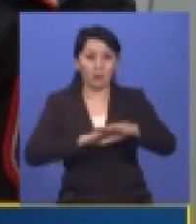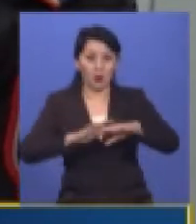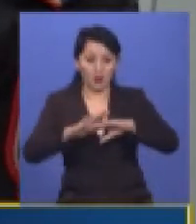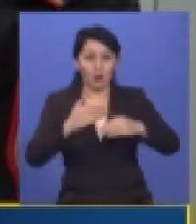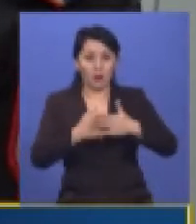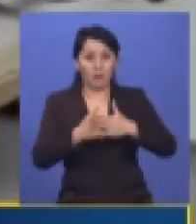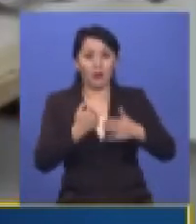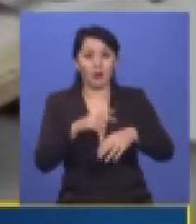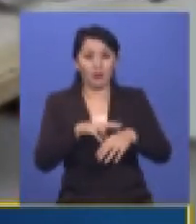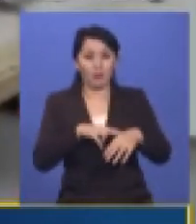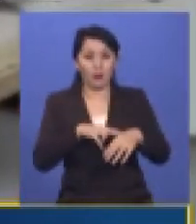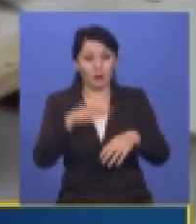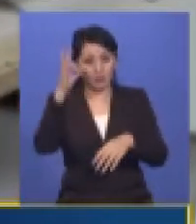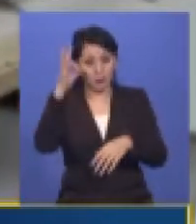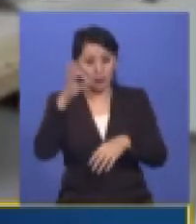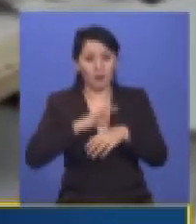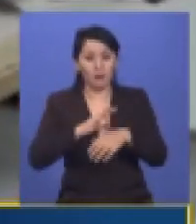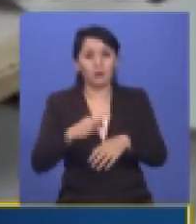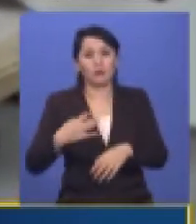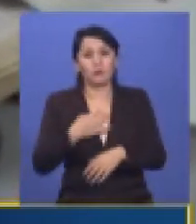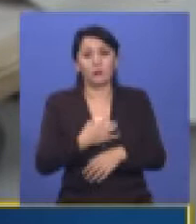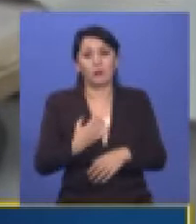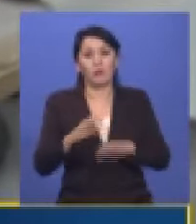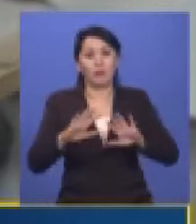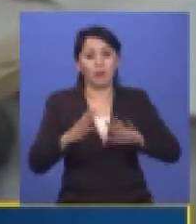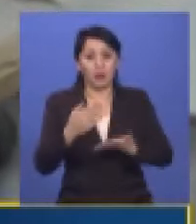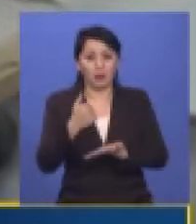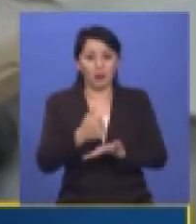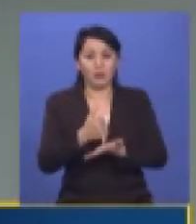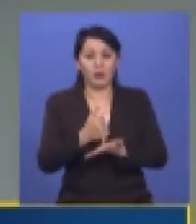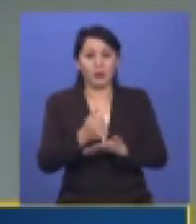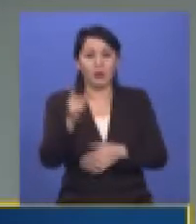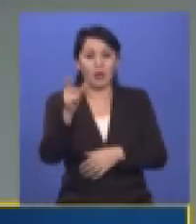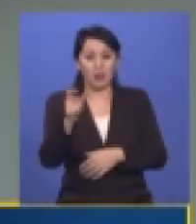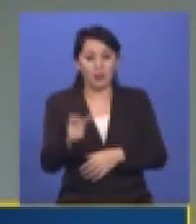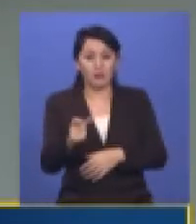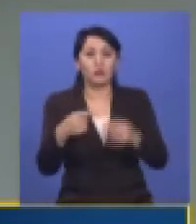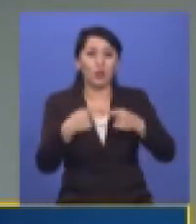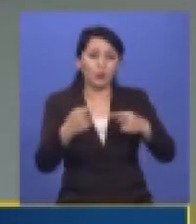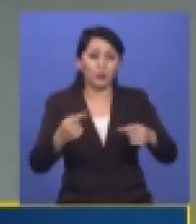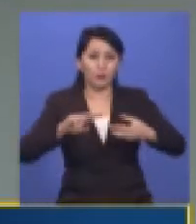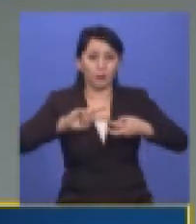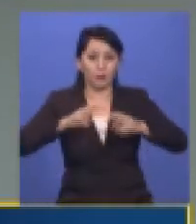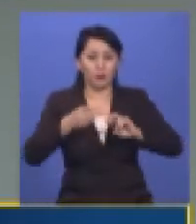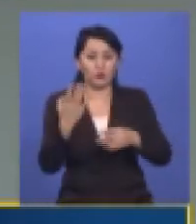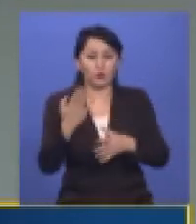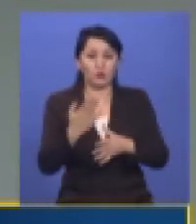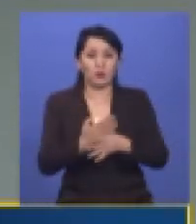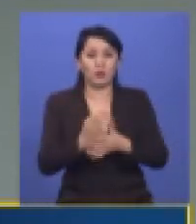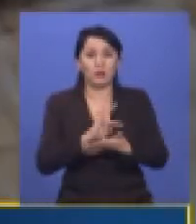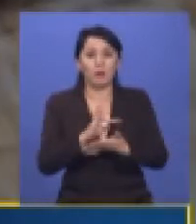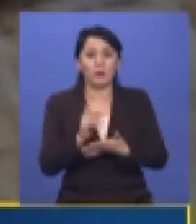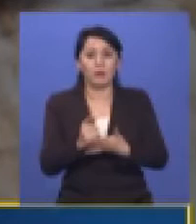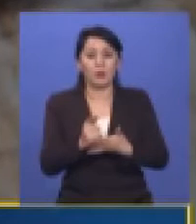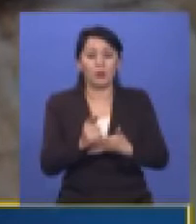полиция қағидатын еске асыру аясында маңызды факторлардың бірі. Негізгі басымдылық азаматтарға кез келген мәселе бойынша көмек көрсетуді